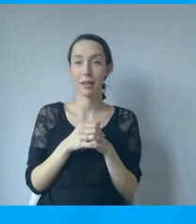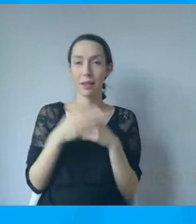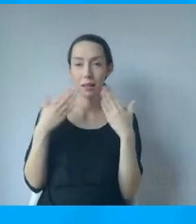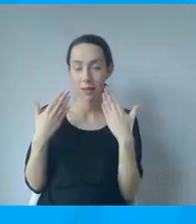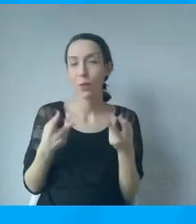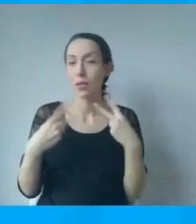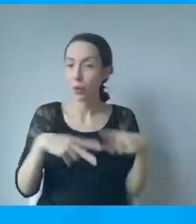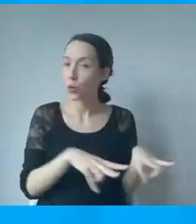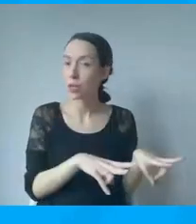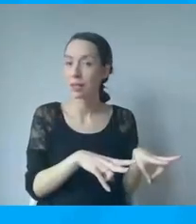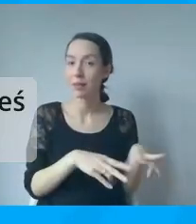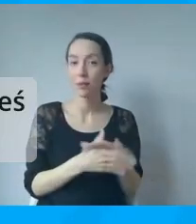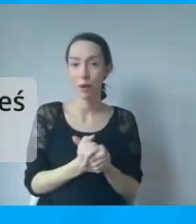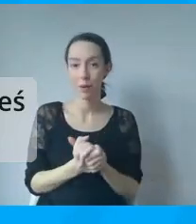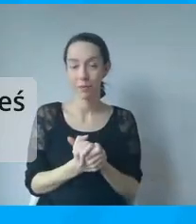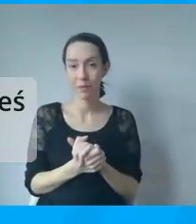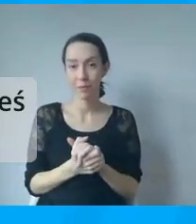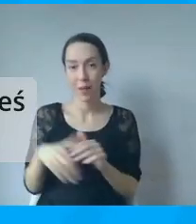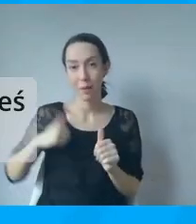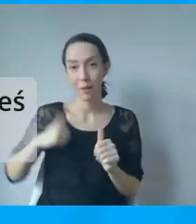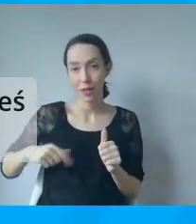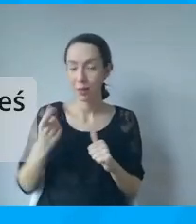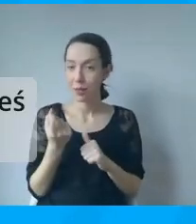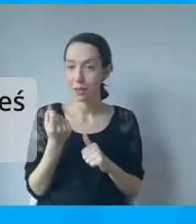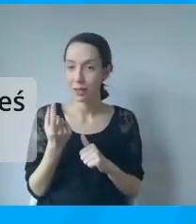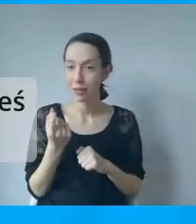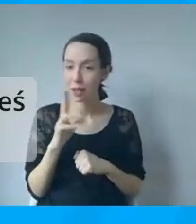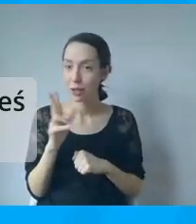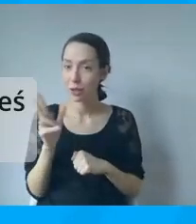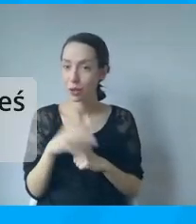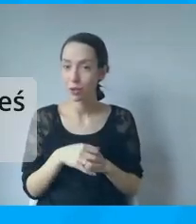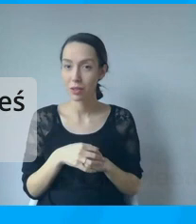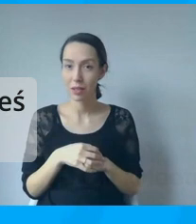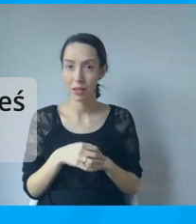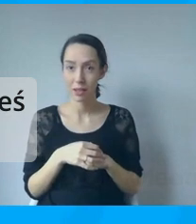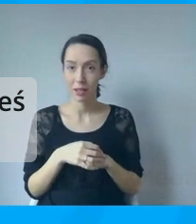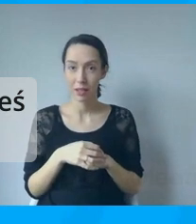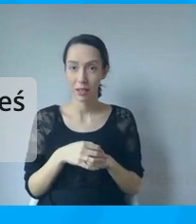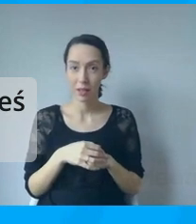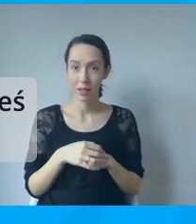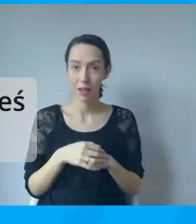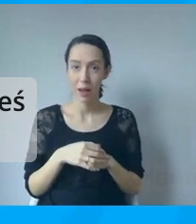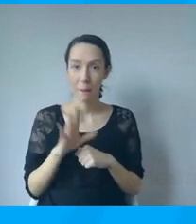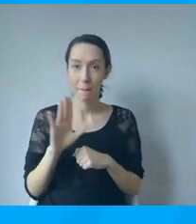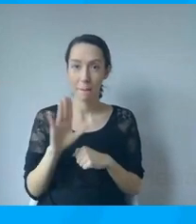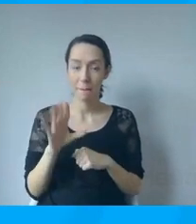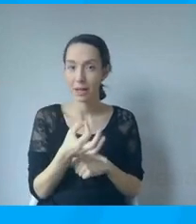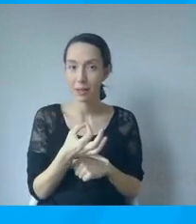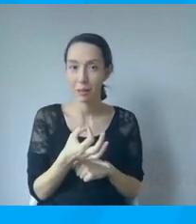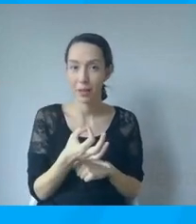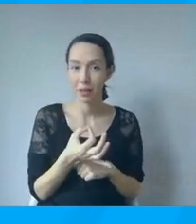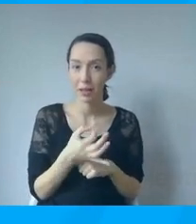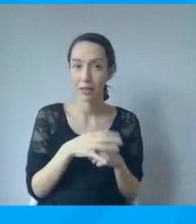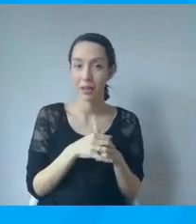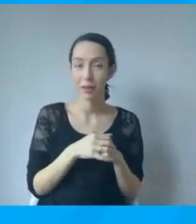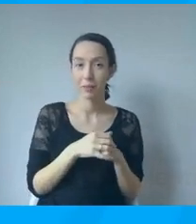za uczestnictwo. Poczekam jeszcze chwilę, czy ktoś po prostu tutaj ma jakieś wątpliwości. Jak